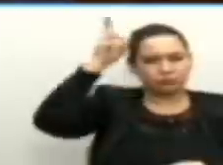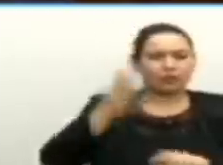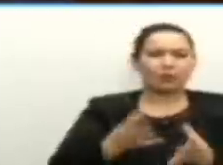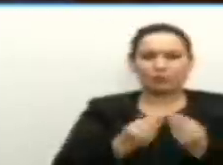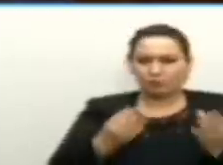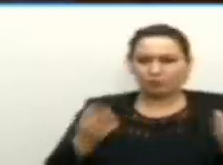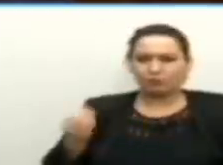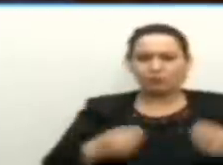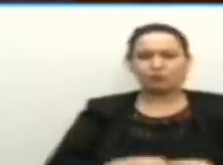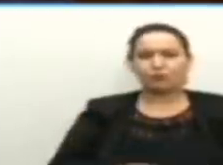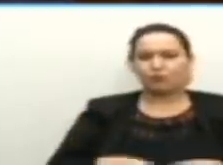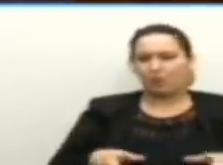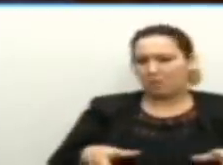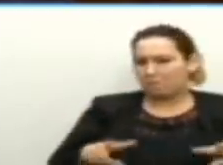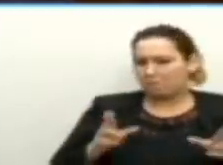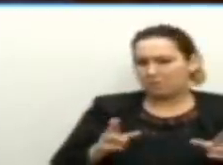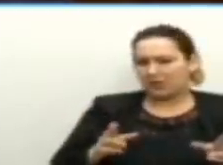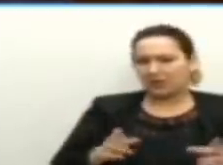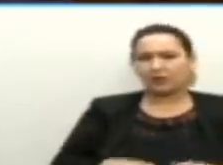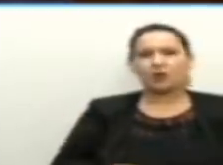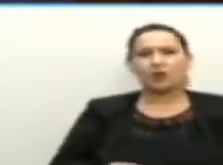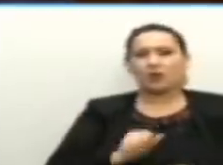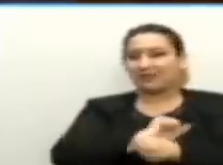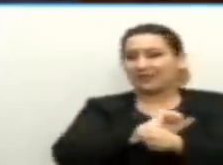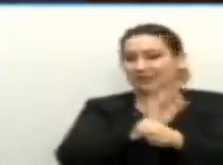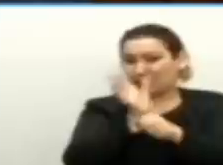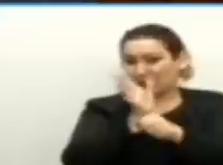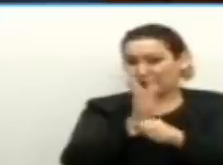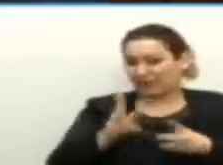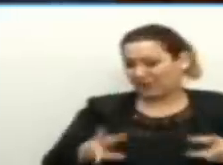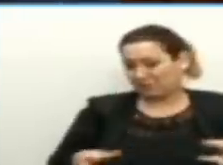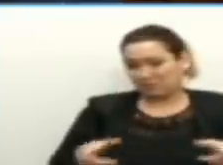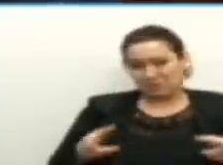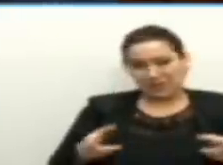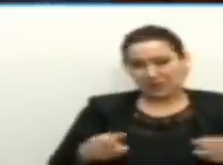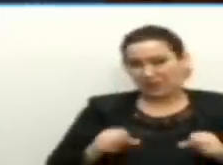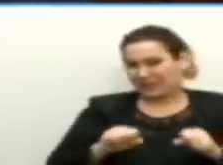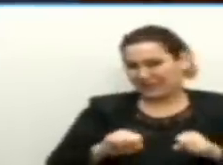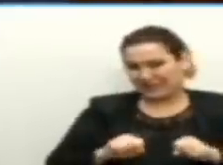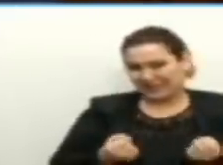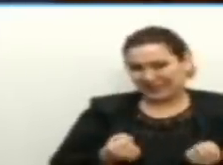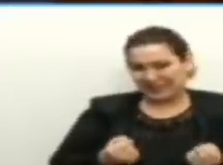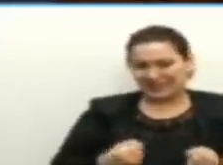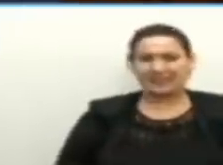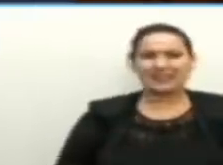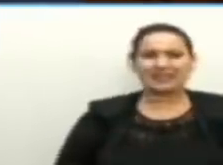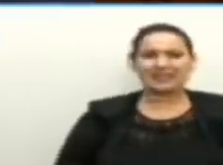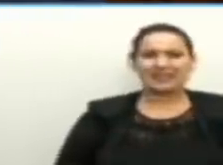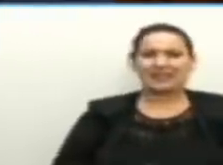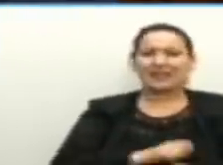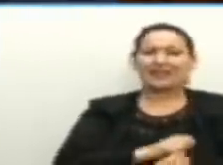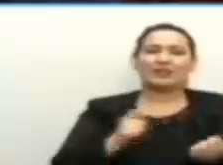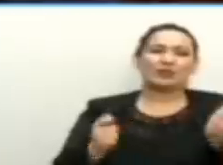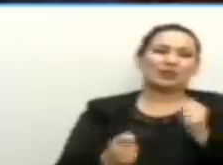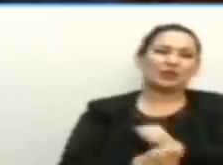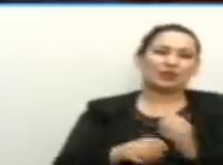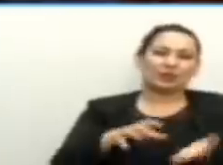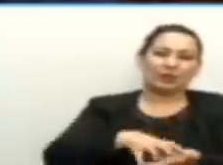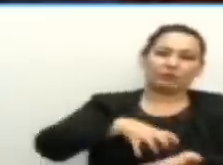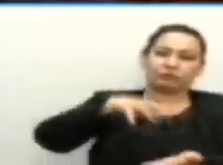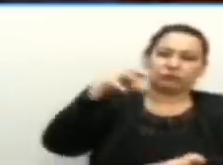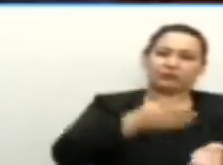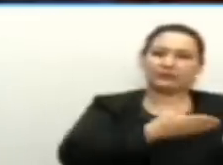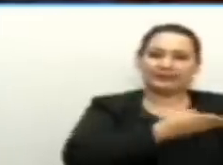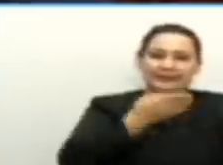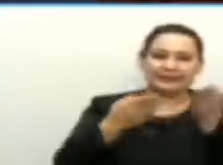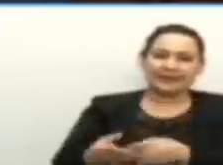حالة ظرفية ناجمة عن تداعيات الأزمة الصحية العالمية والتي أدت إلى انتقال التضخم المستورد